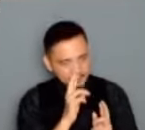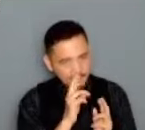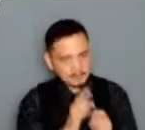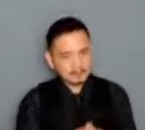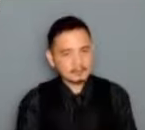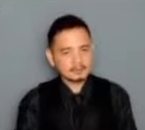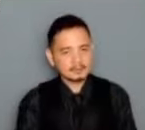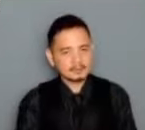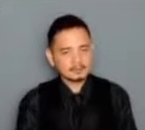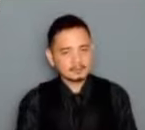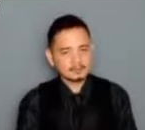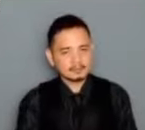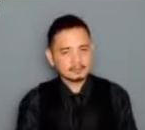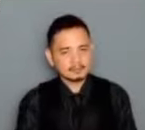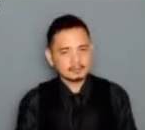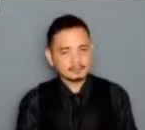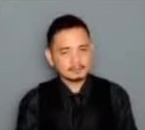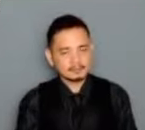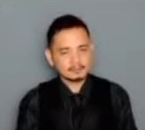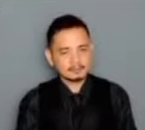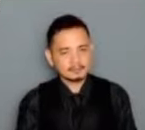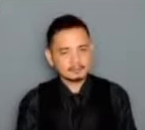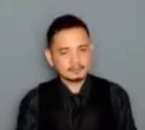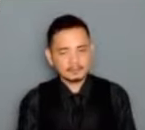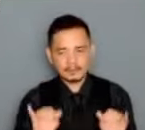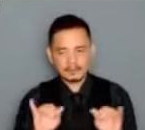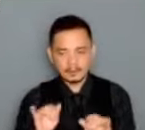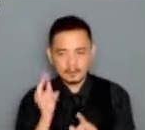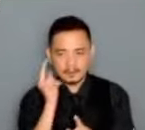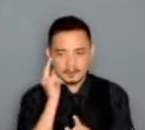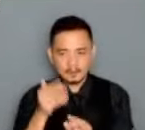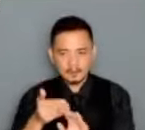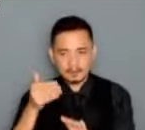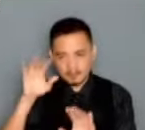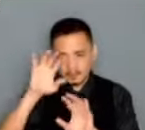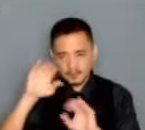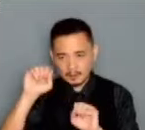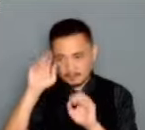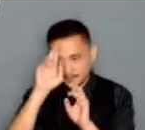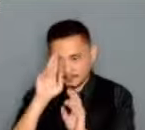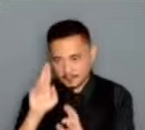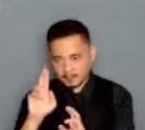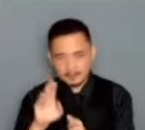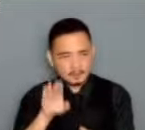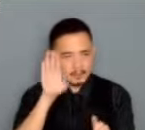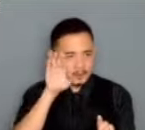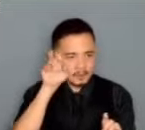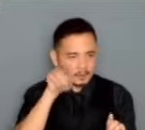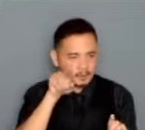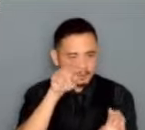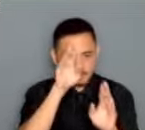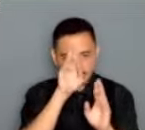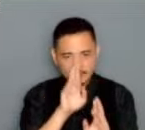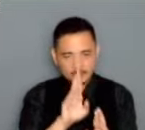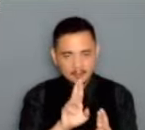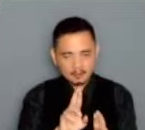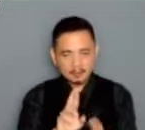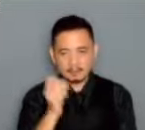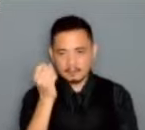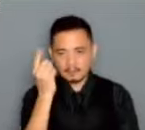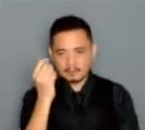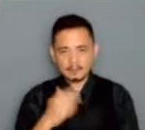ni dating Pangulong Rodrigo Duterte, pati na ng aking mga kapatid. Ngunit katulad ng posisyon ko sa maraming